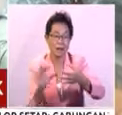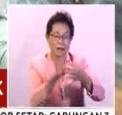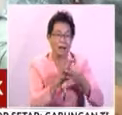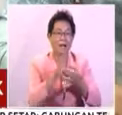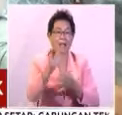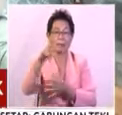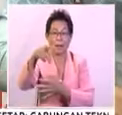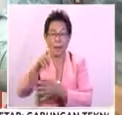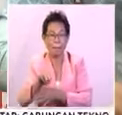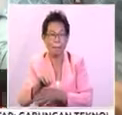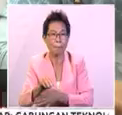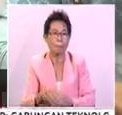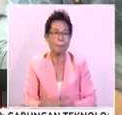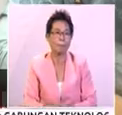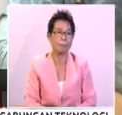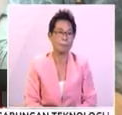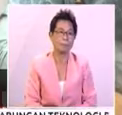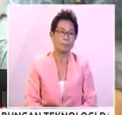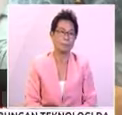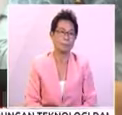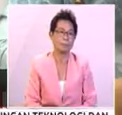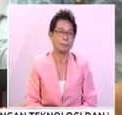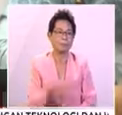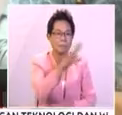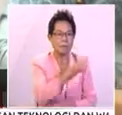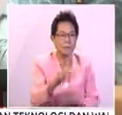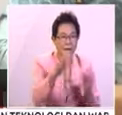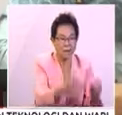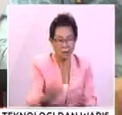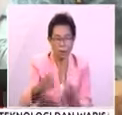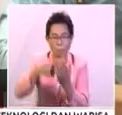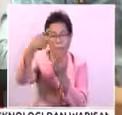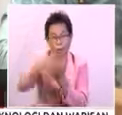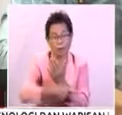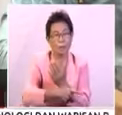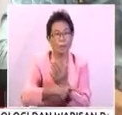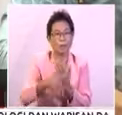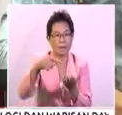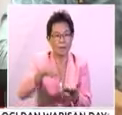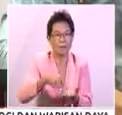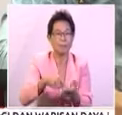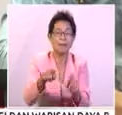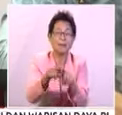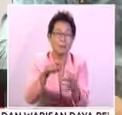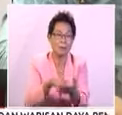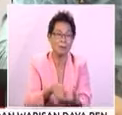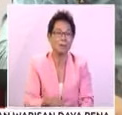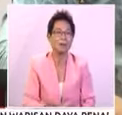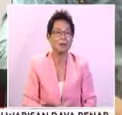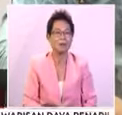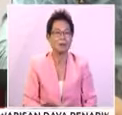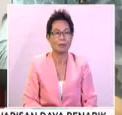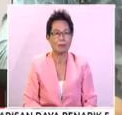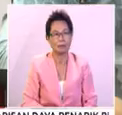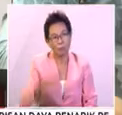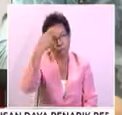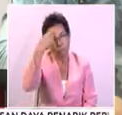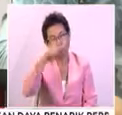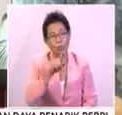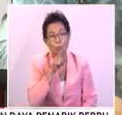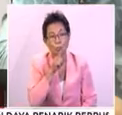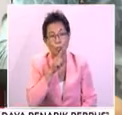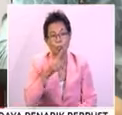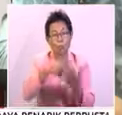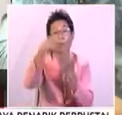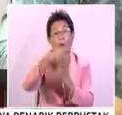Pendidikan melalui sekolah-sekolah dan menganjurkan program sebeginilah. Tujuan program ini adalah untuk memastikan